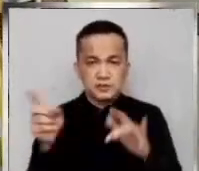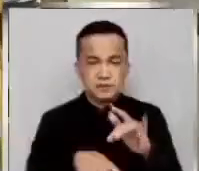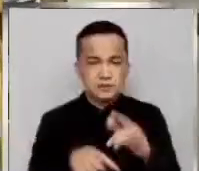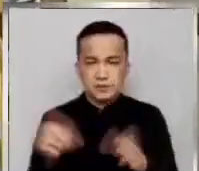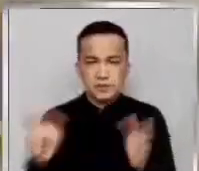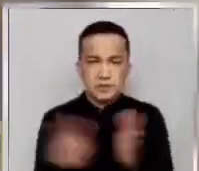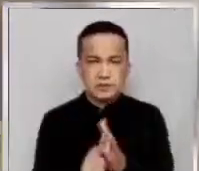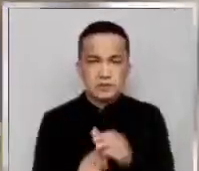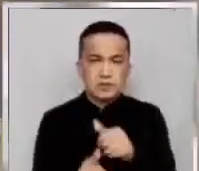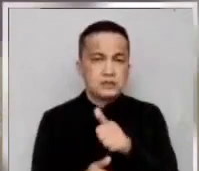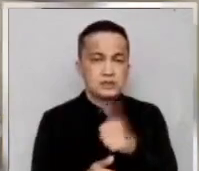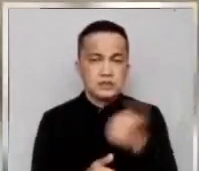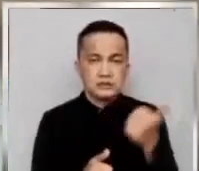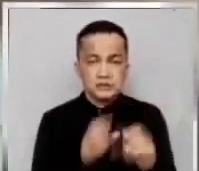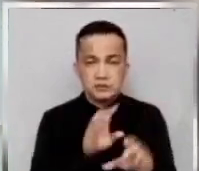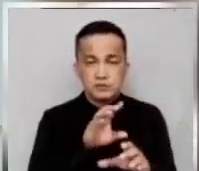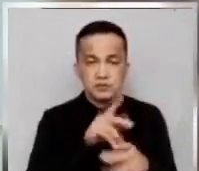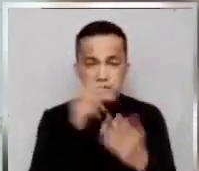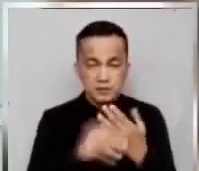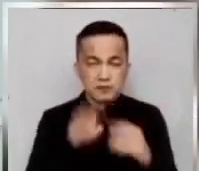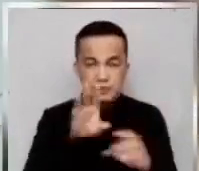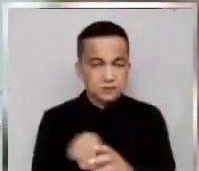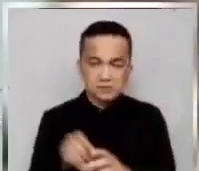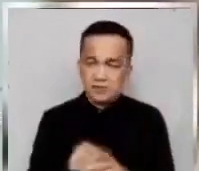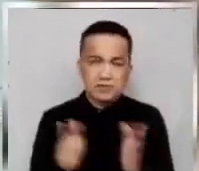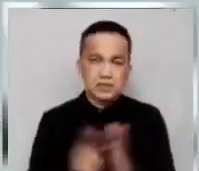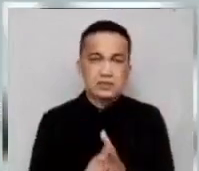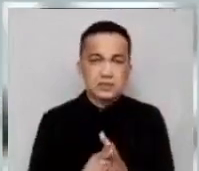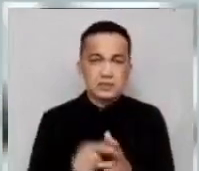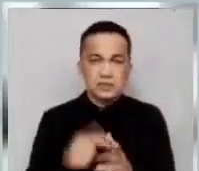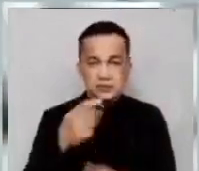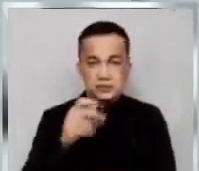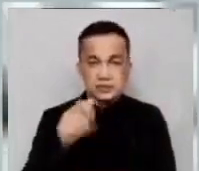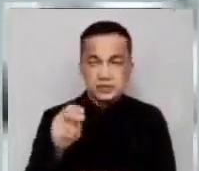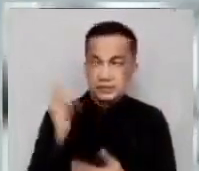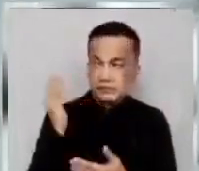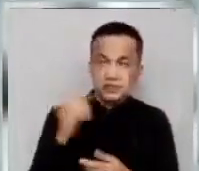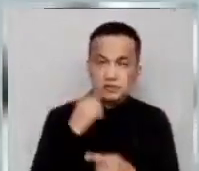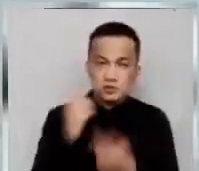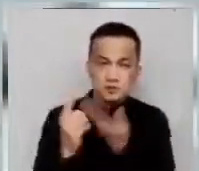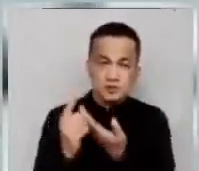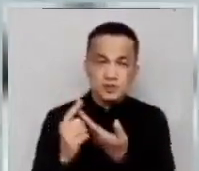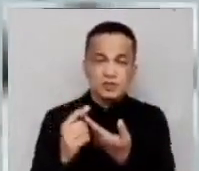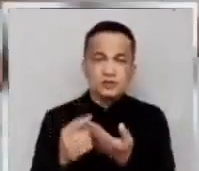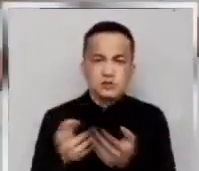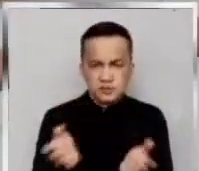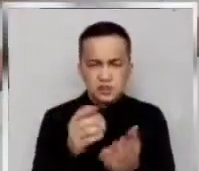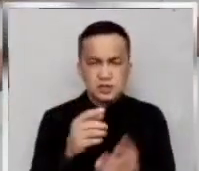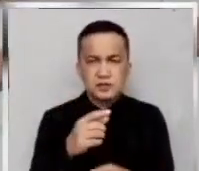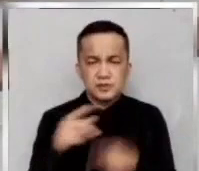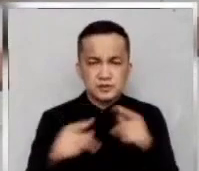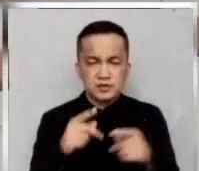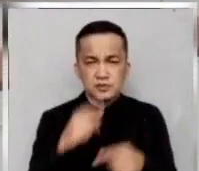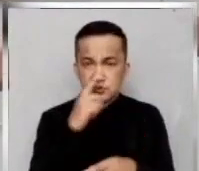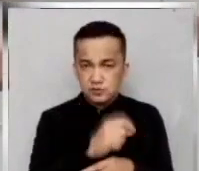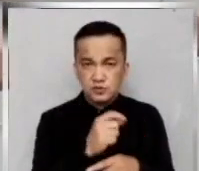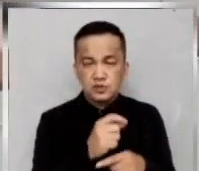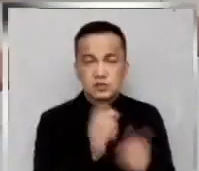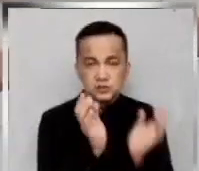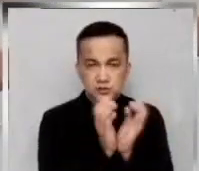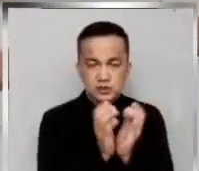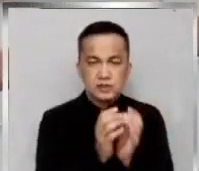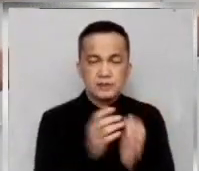katulad na programa. At hinihikayat din ni Gatchalian ang publiko na magsumbong sa ahensya kung may malalamang ganitong paglabag.